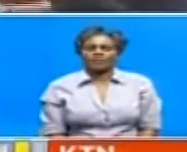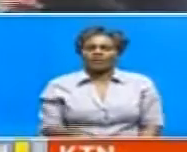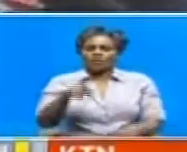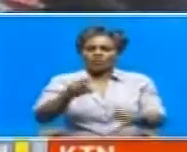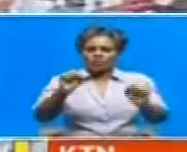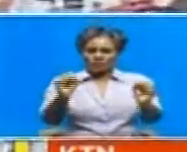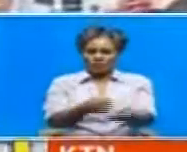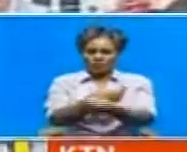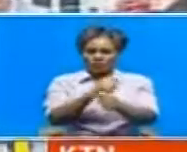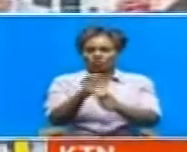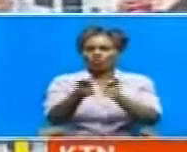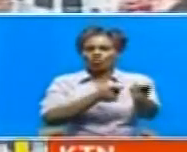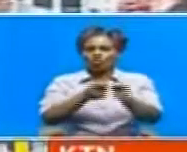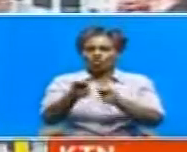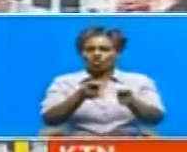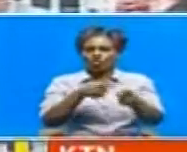umeshindwa kupigana na jeshi,